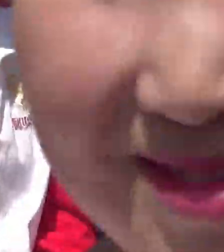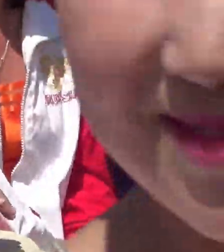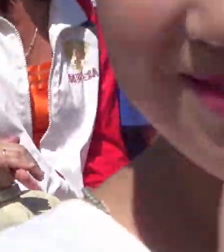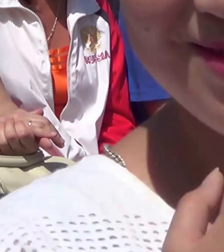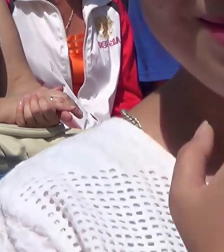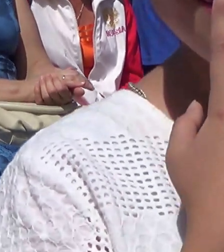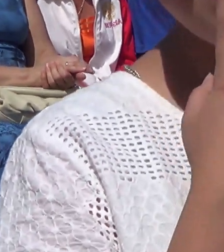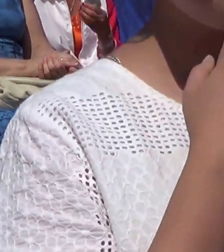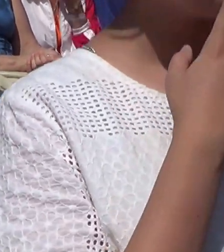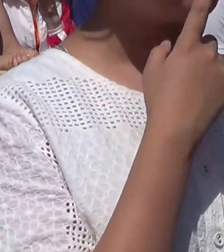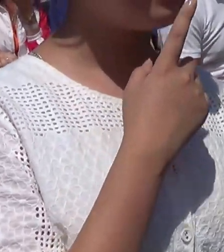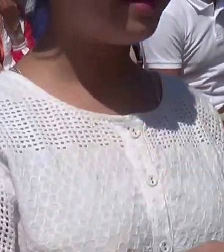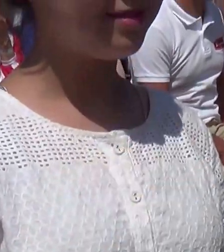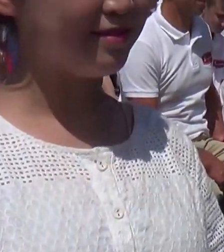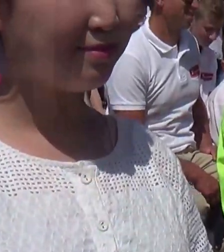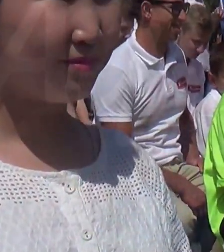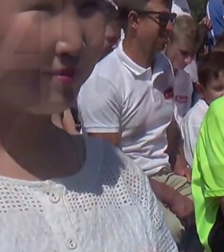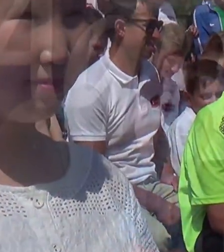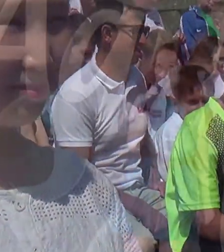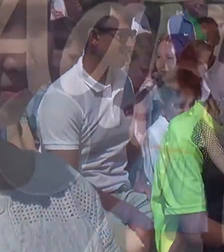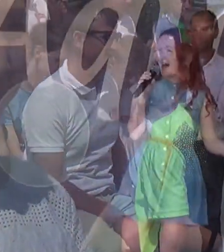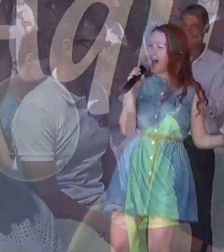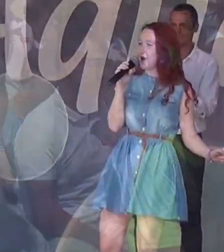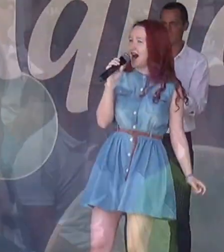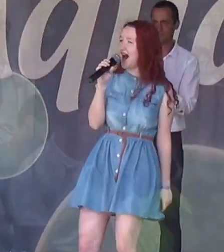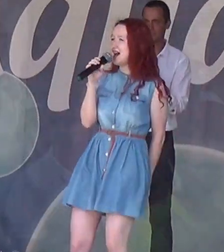Maybe I have no story to tell.